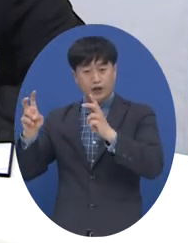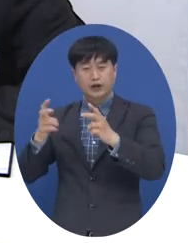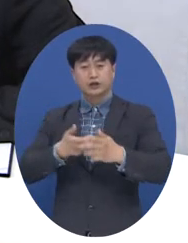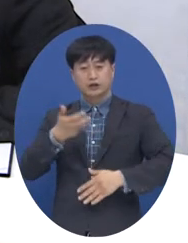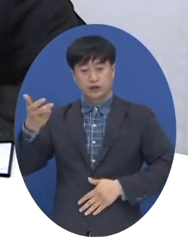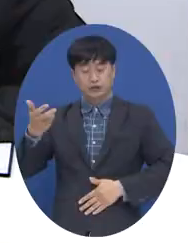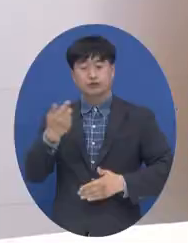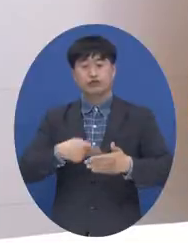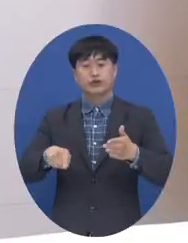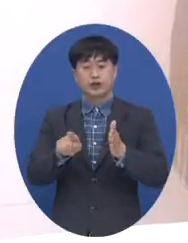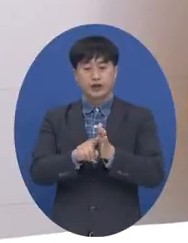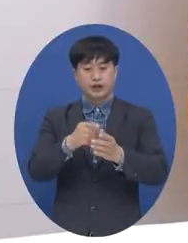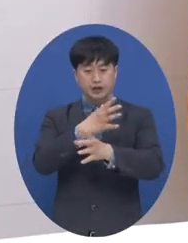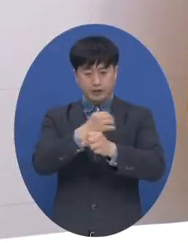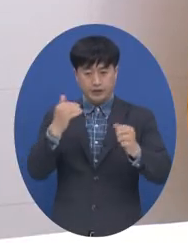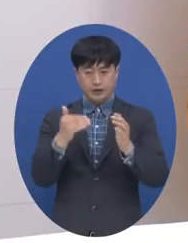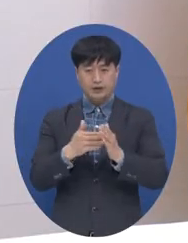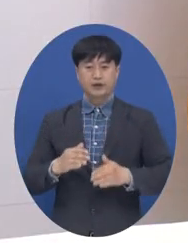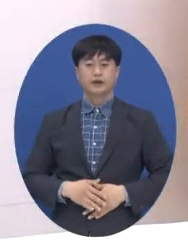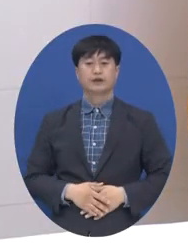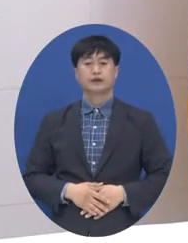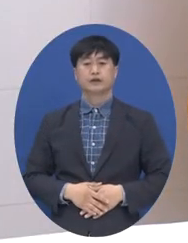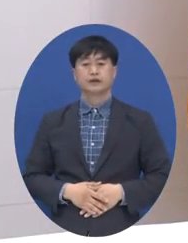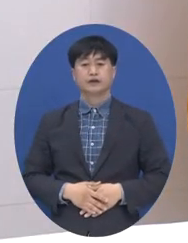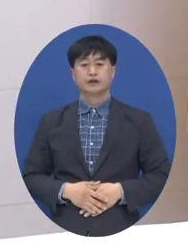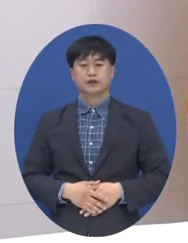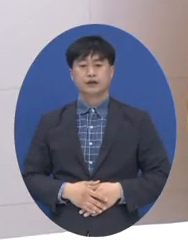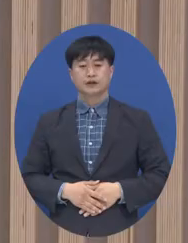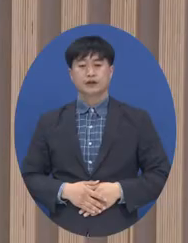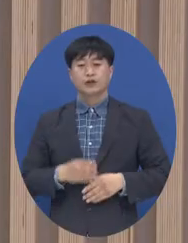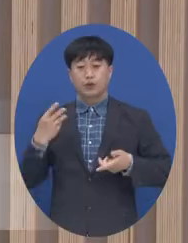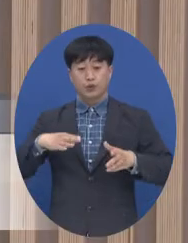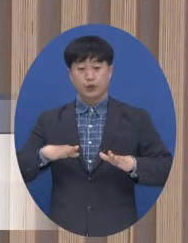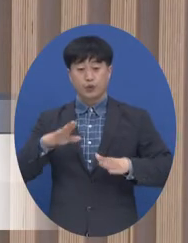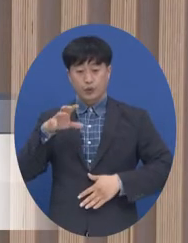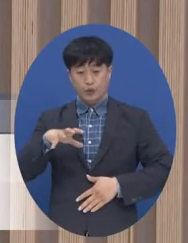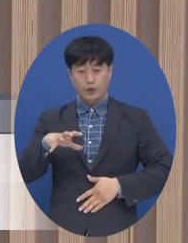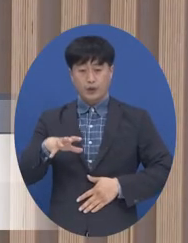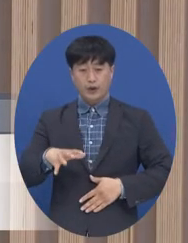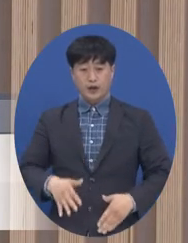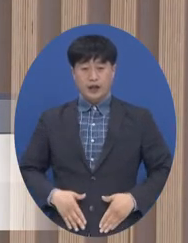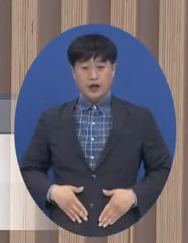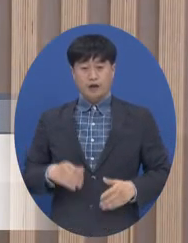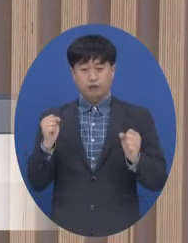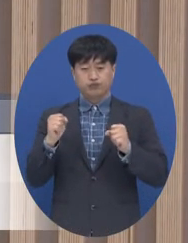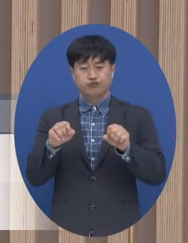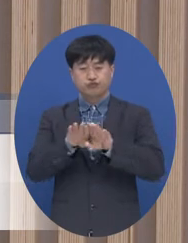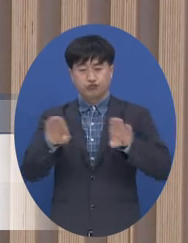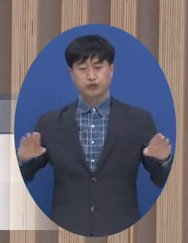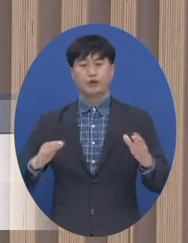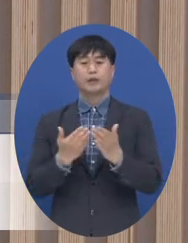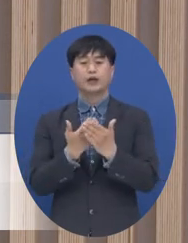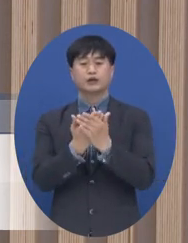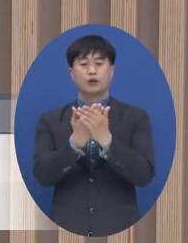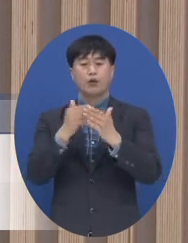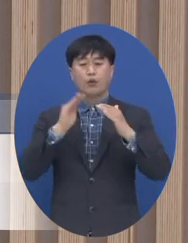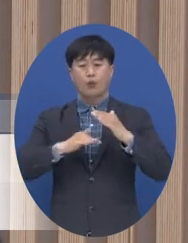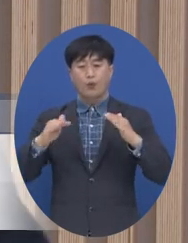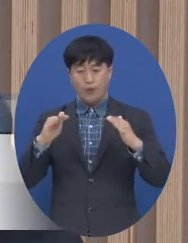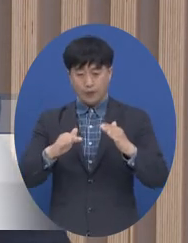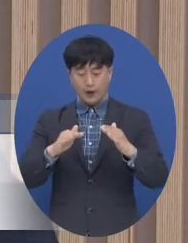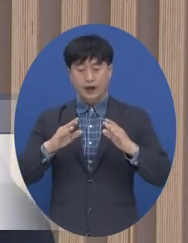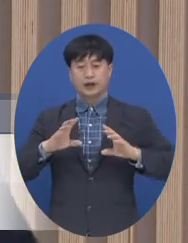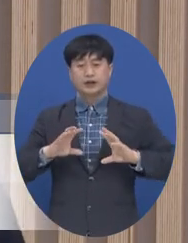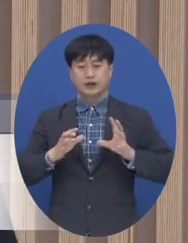이전을 위해 업무협약을 맺었습니다 어이 경기도 잉 남북 간 균형발전